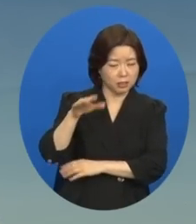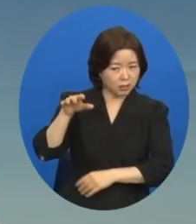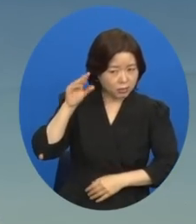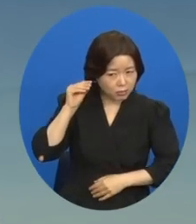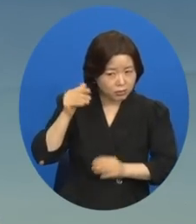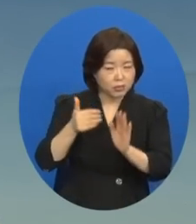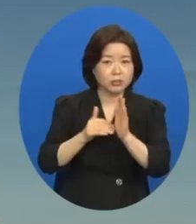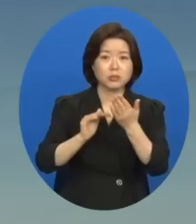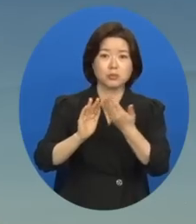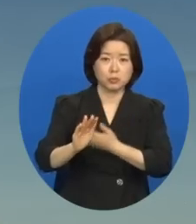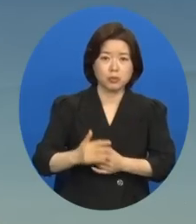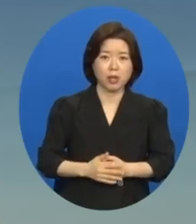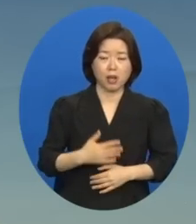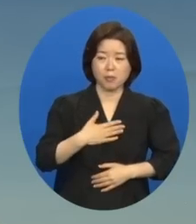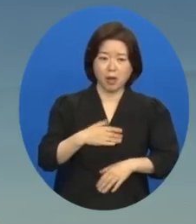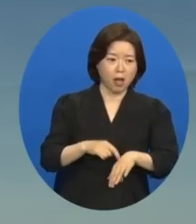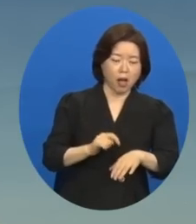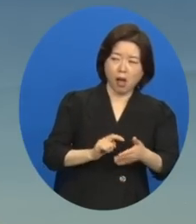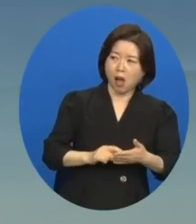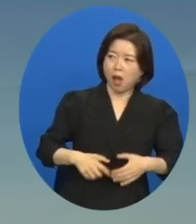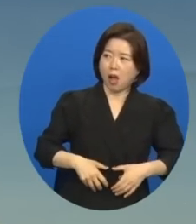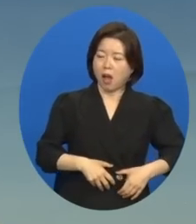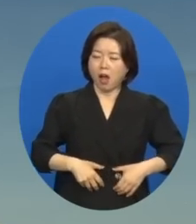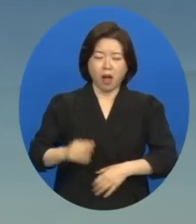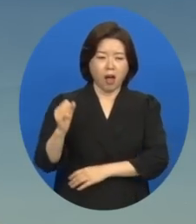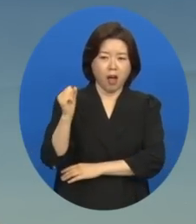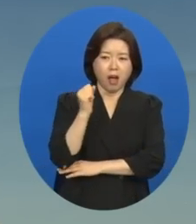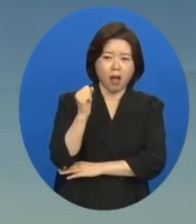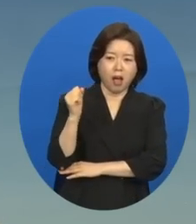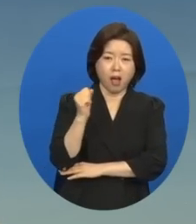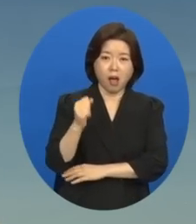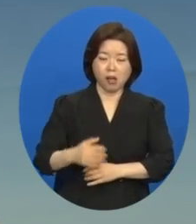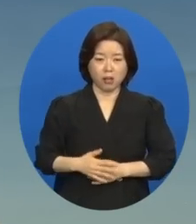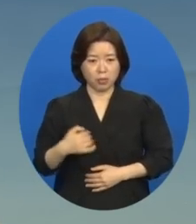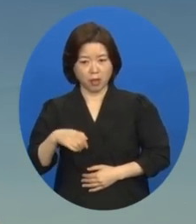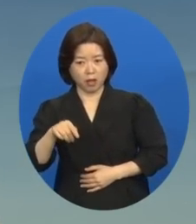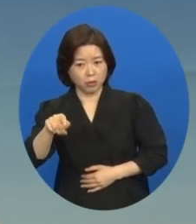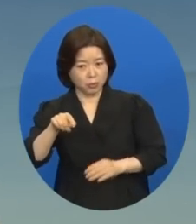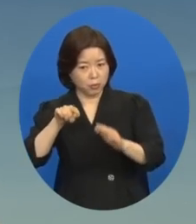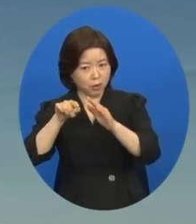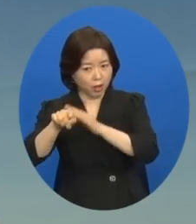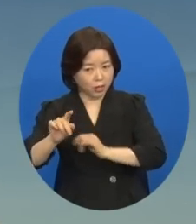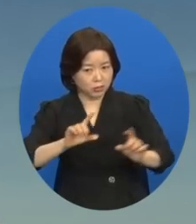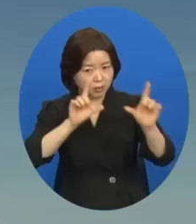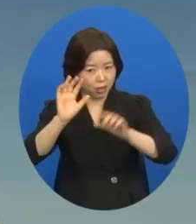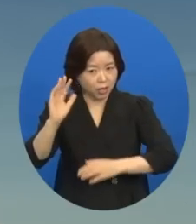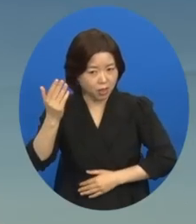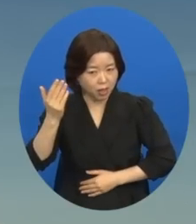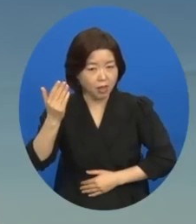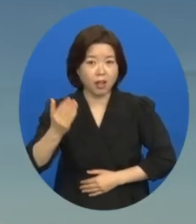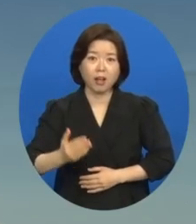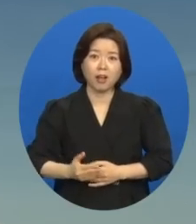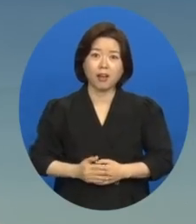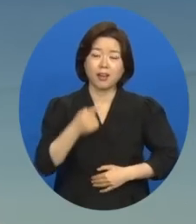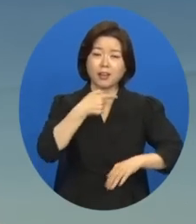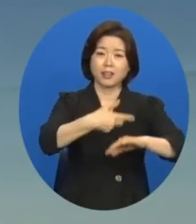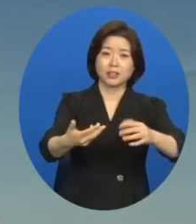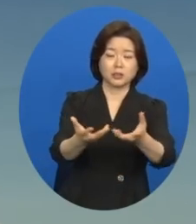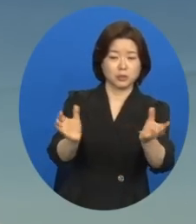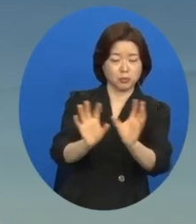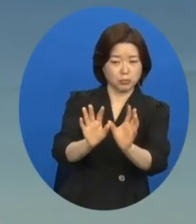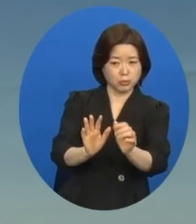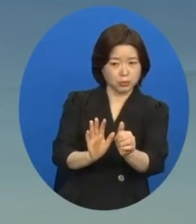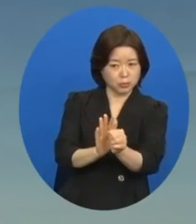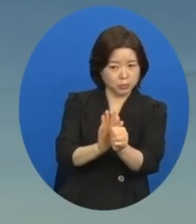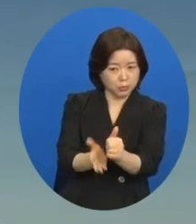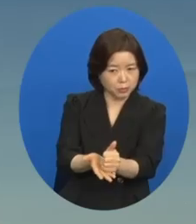나니까 마음이 흔들리더라고요. 아, 이런데 살아야 되는 거야? 아, 이런 부족 섬기는 거